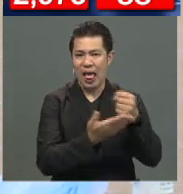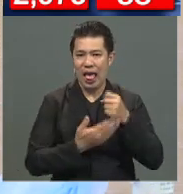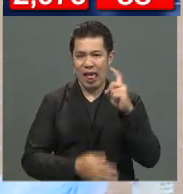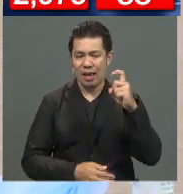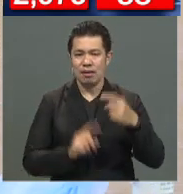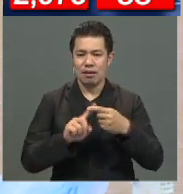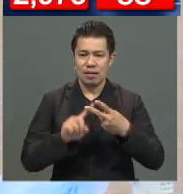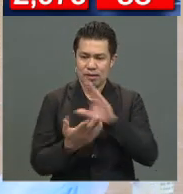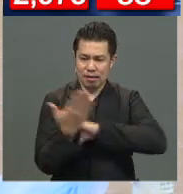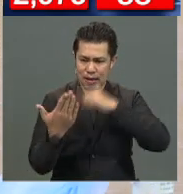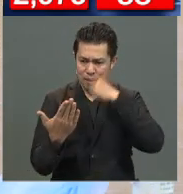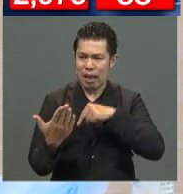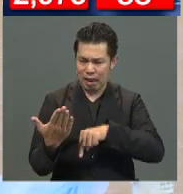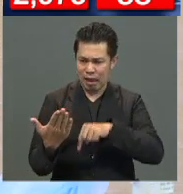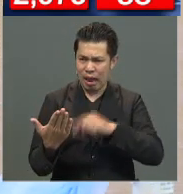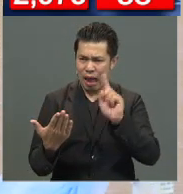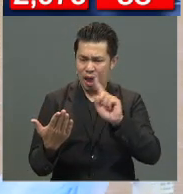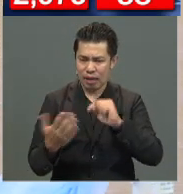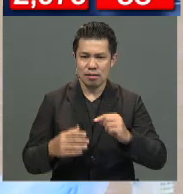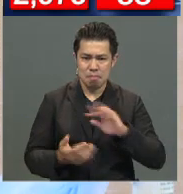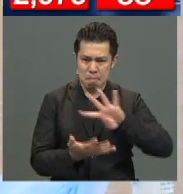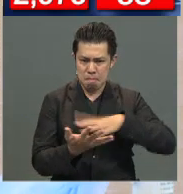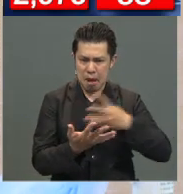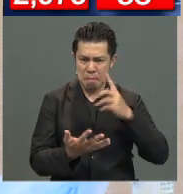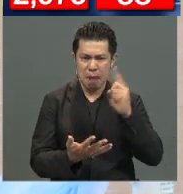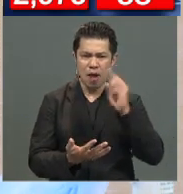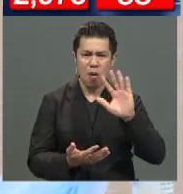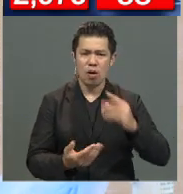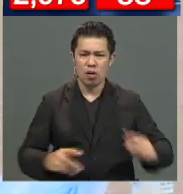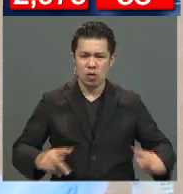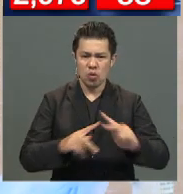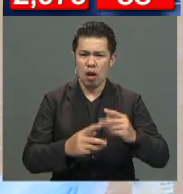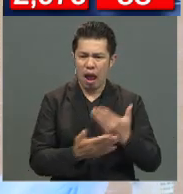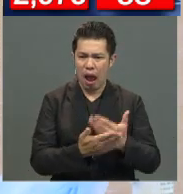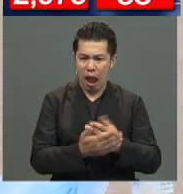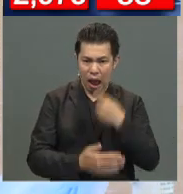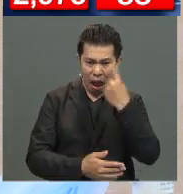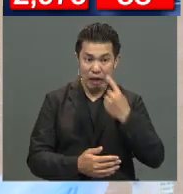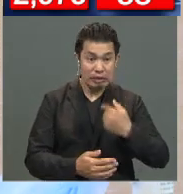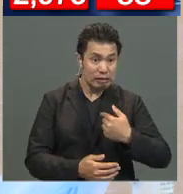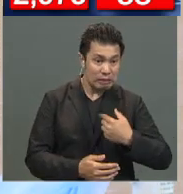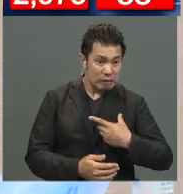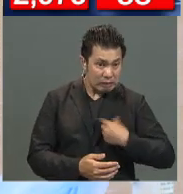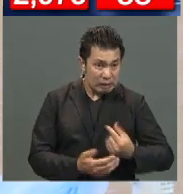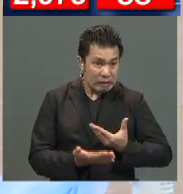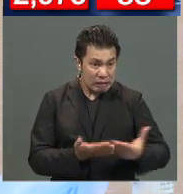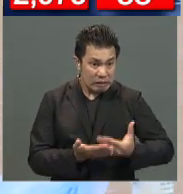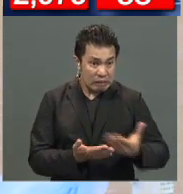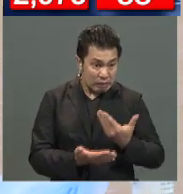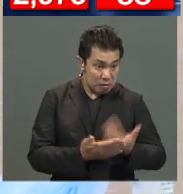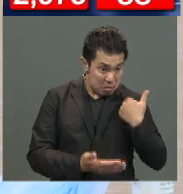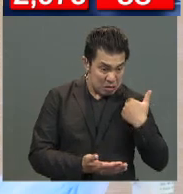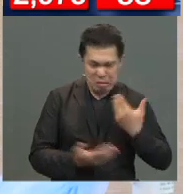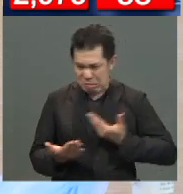ศเนี่ยคุณจะได้เห็นมาตรการใหม่ของกระทรวงการคลังคือกระตุ้นคนที่มีอำนาจซื้อเนี่ยไปจับจ่ายใช้ส